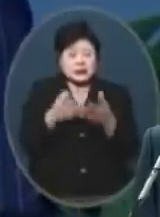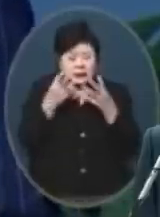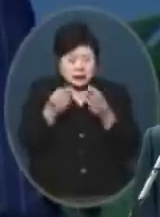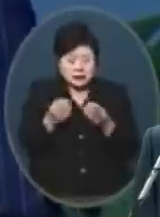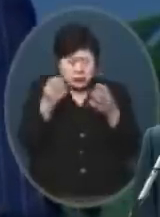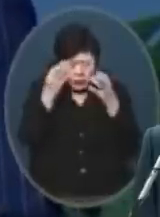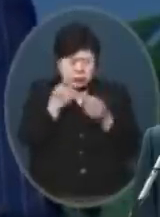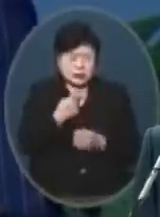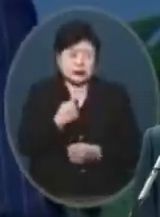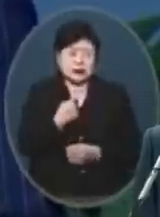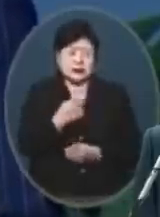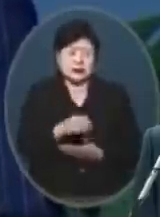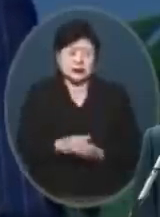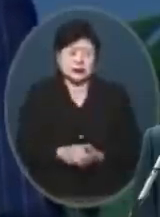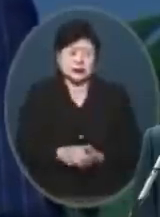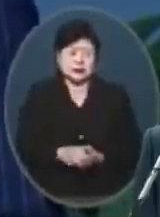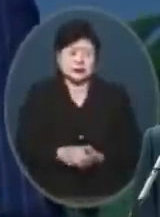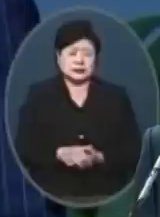당했는데